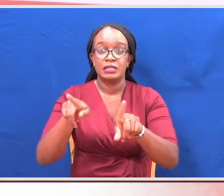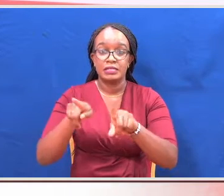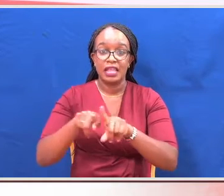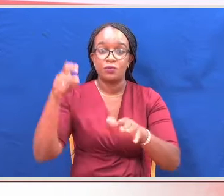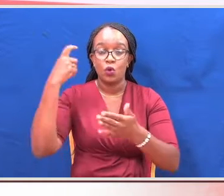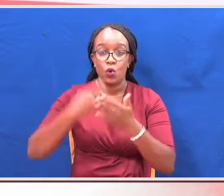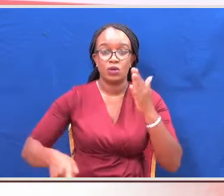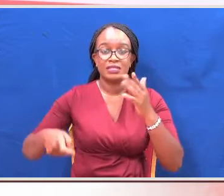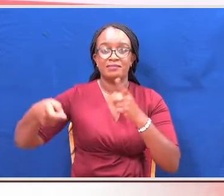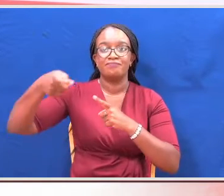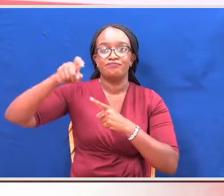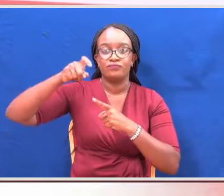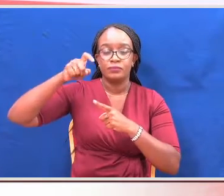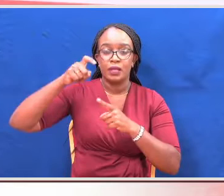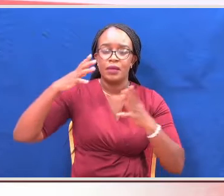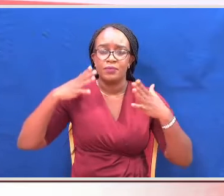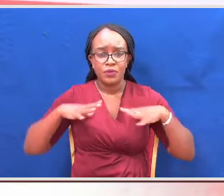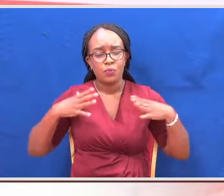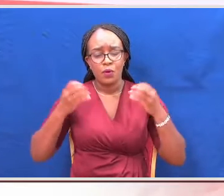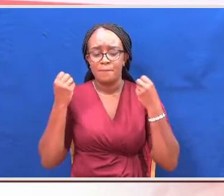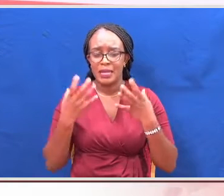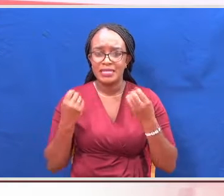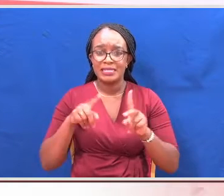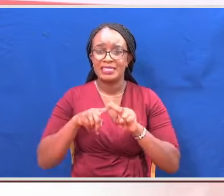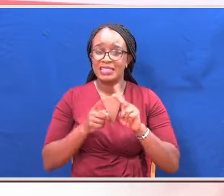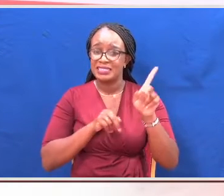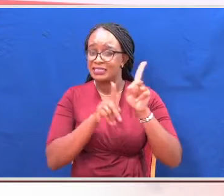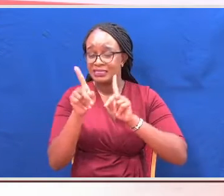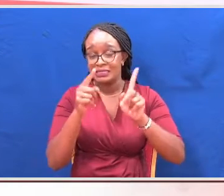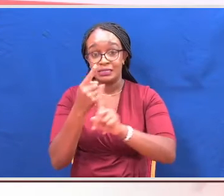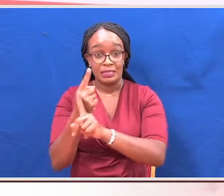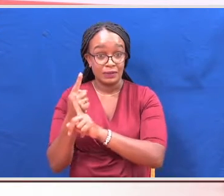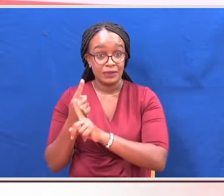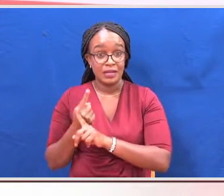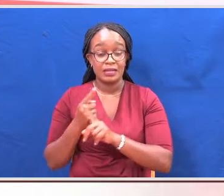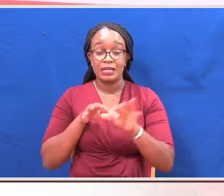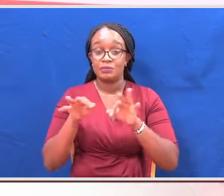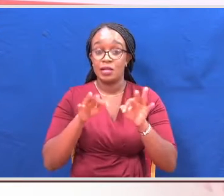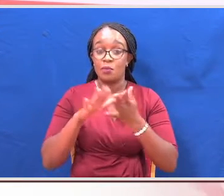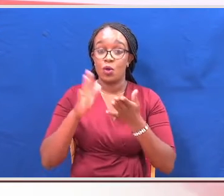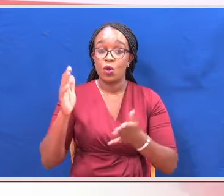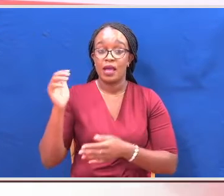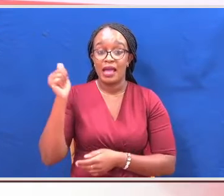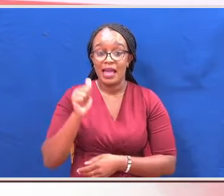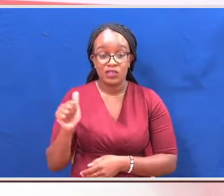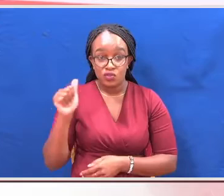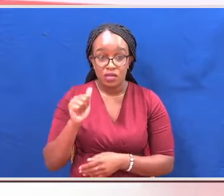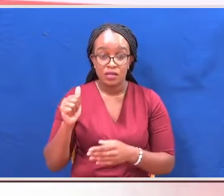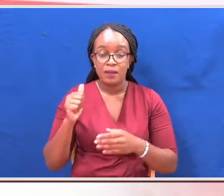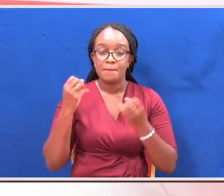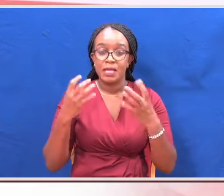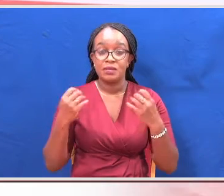wengi wakiwa katika pilika za usafiri hii leo. Na kama anavyotuarifu Andin Kilemi, wengi wa wasafiri hao huenda